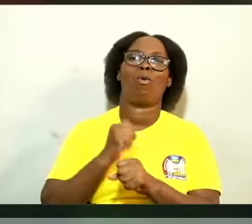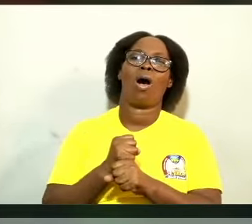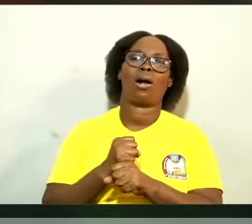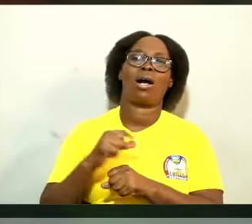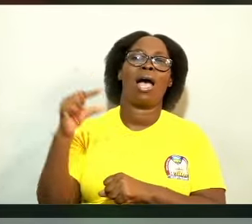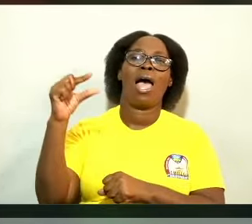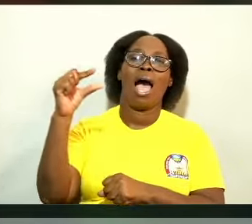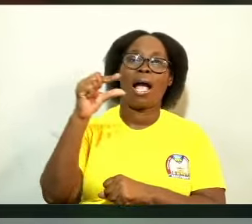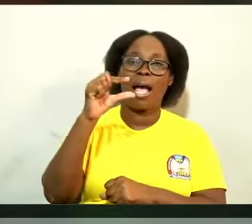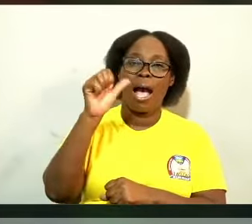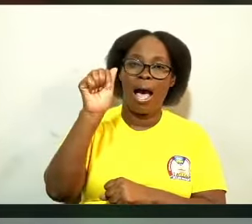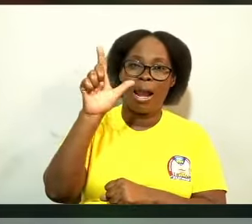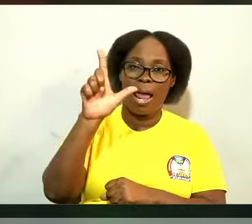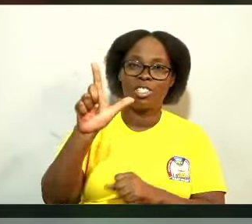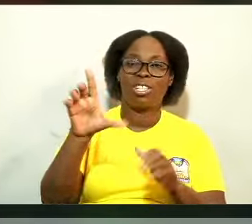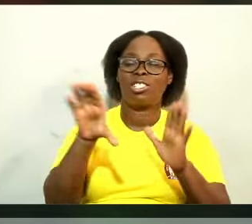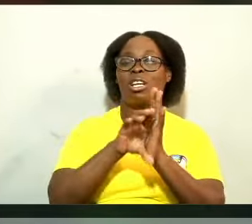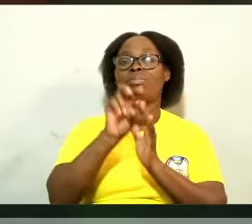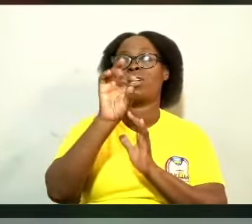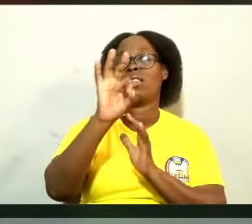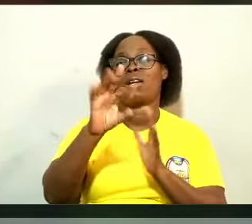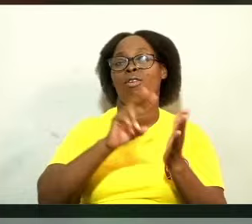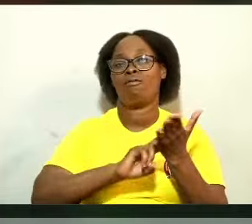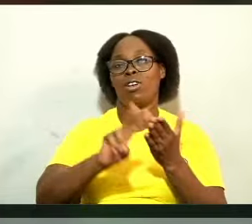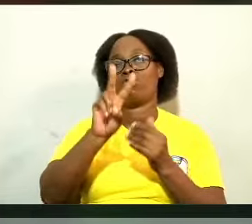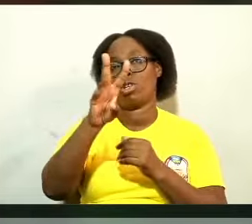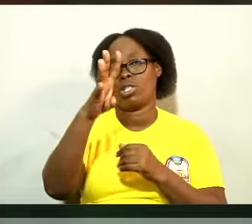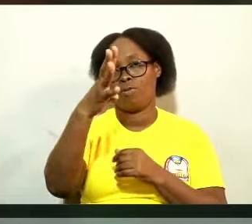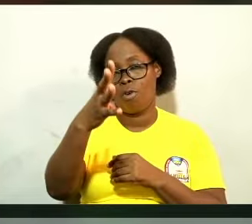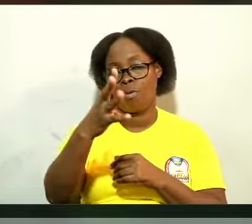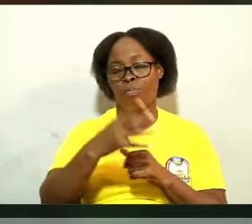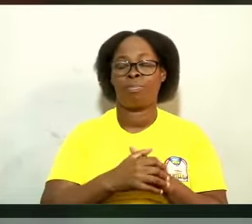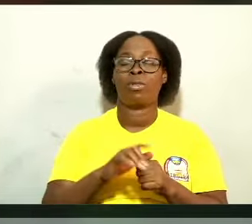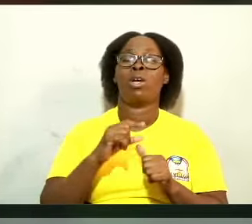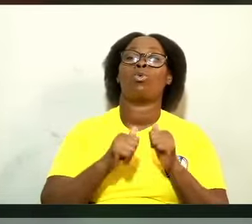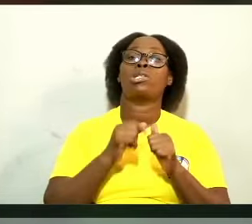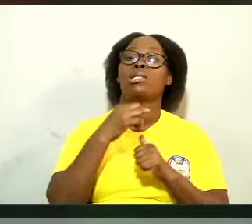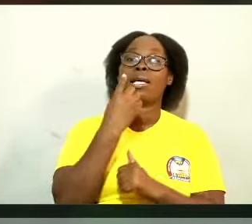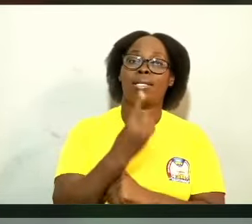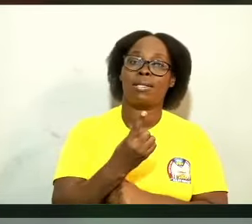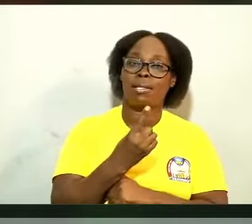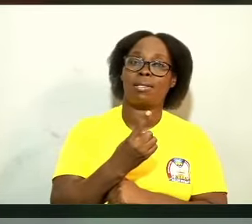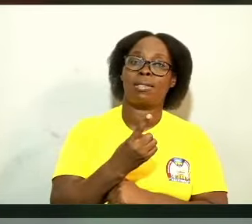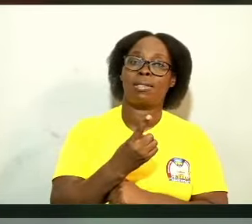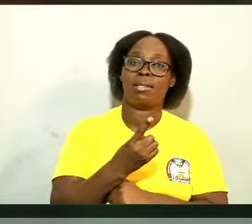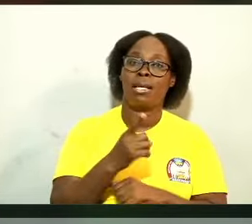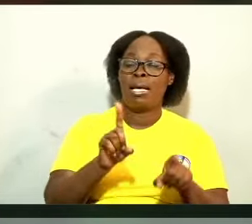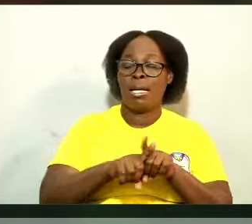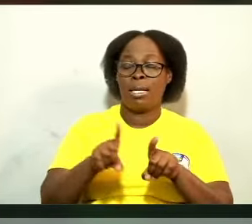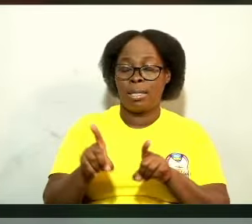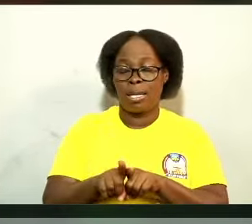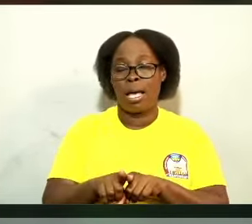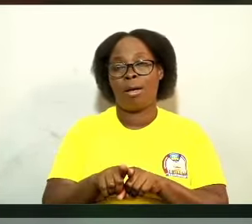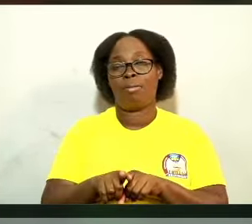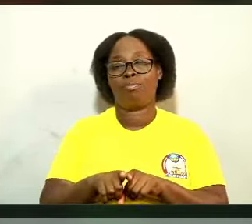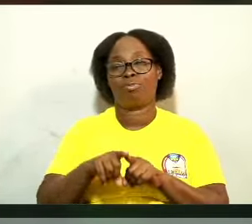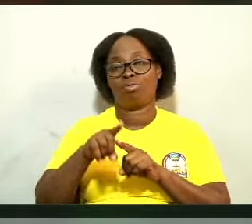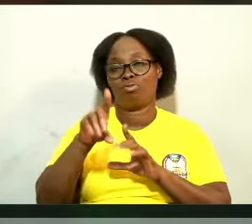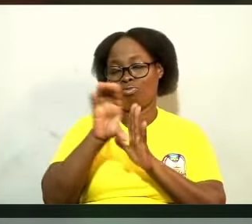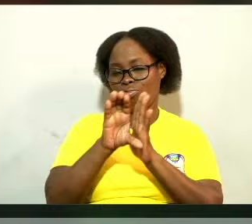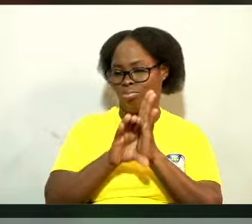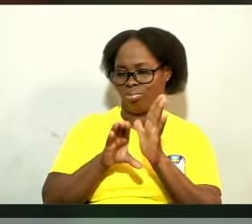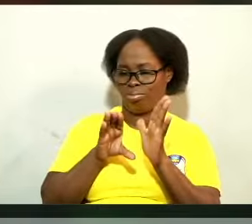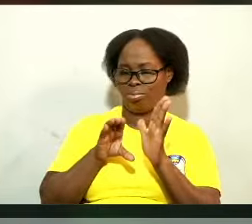Wagalatia 3:24, Wagalatia 3:24, Wagalatia 3:24 nasema, hivyo torati imekuwa